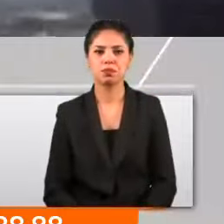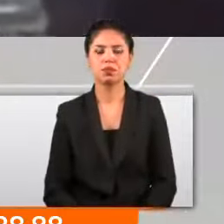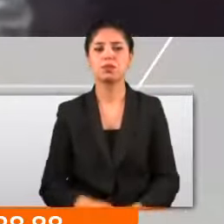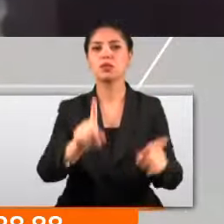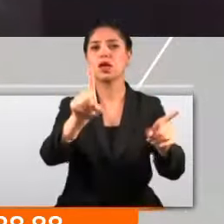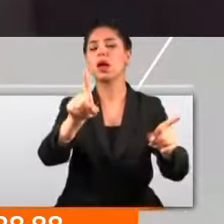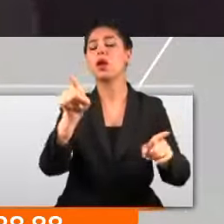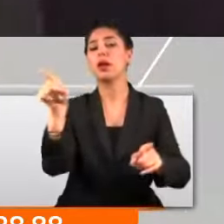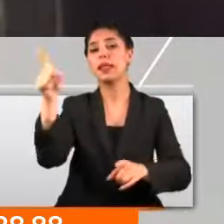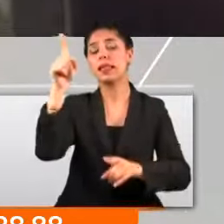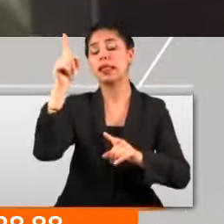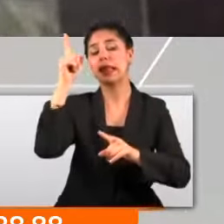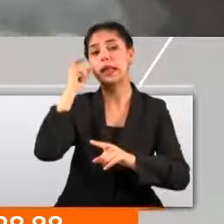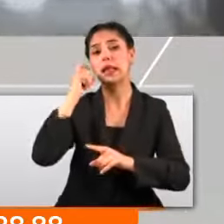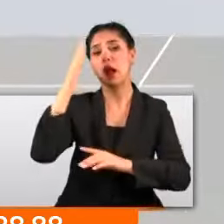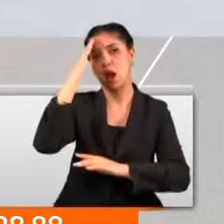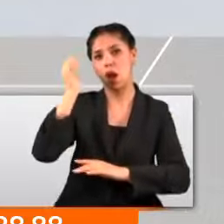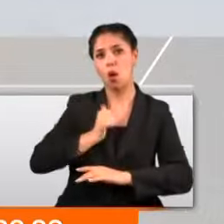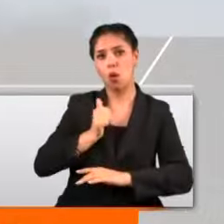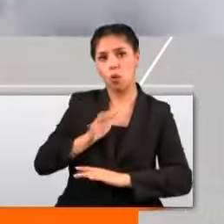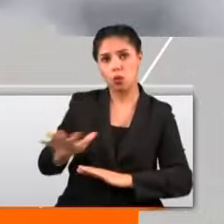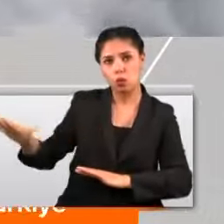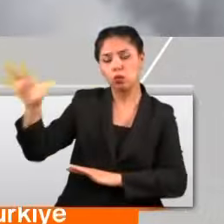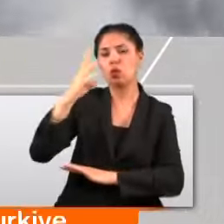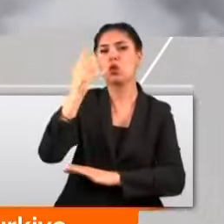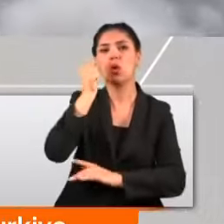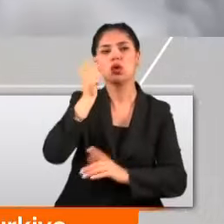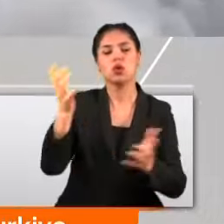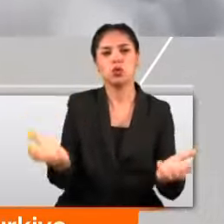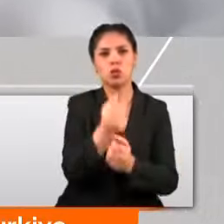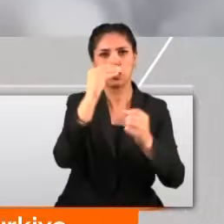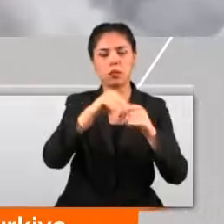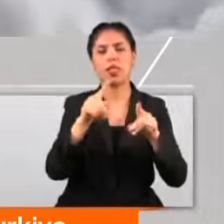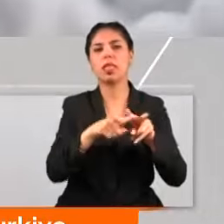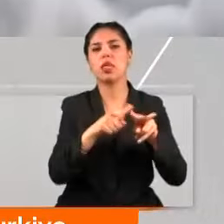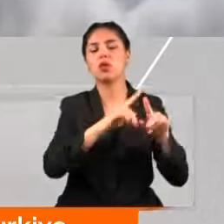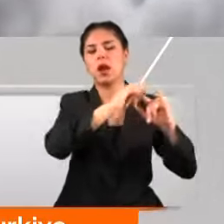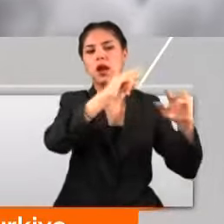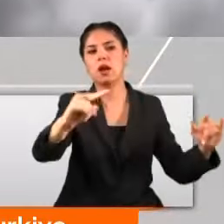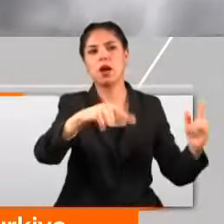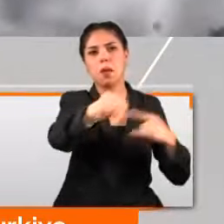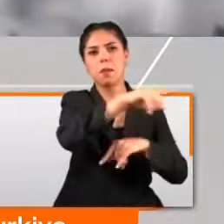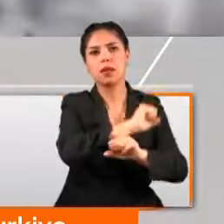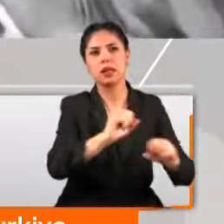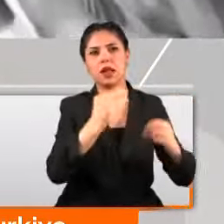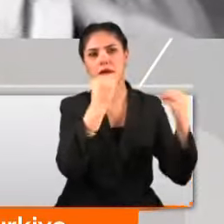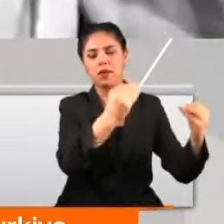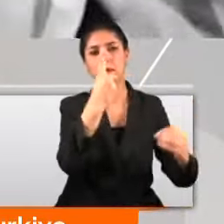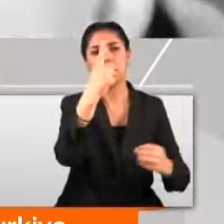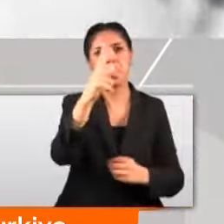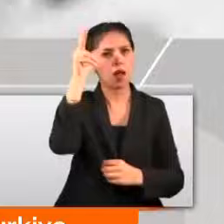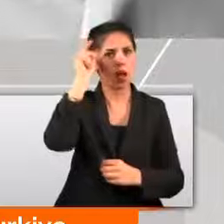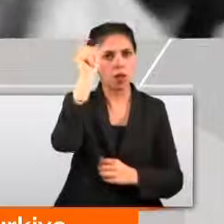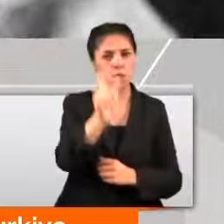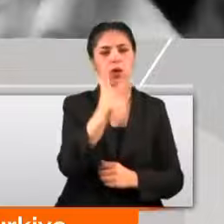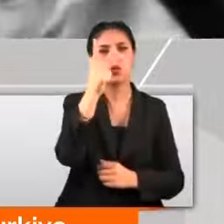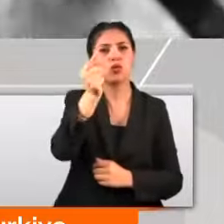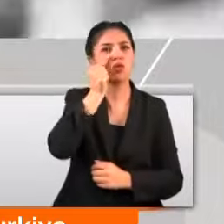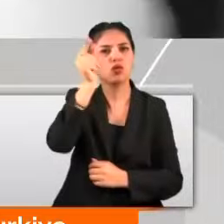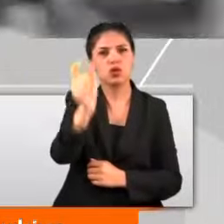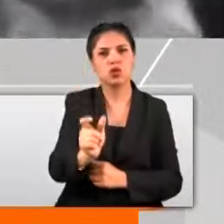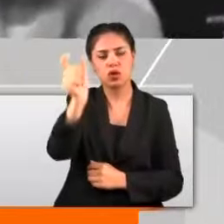İşgal ordusu son olarak 4 rehineyi kurtarmak için Nusayrat kampını kan gölüne çevirdi. Biri Amerikalı 3 rehine de o